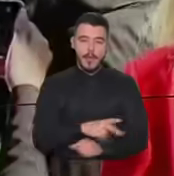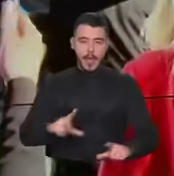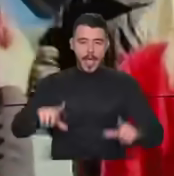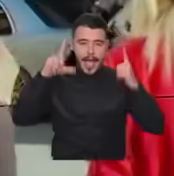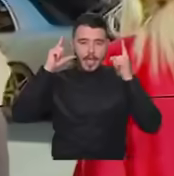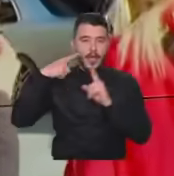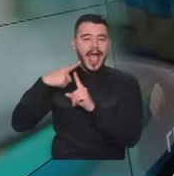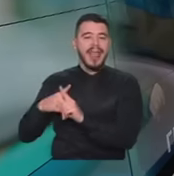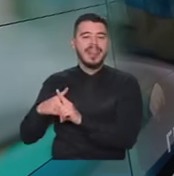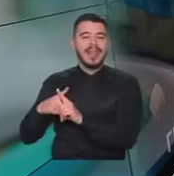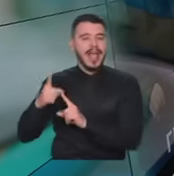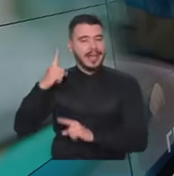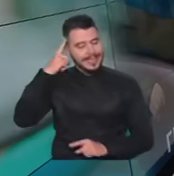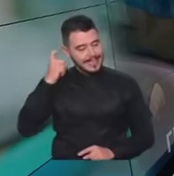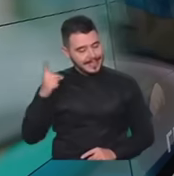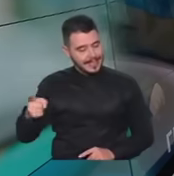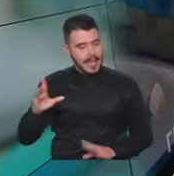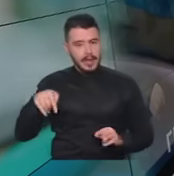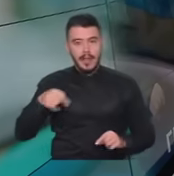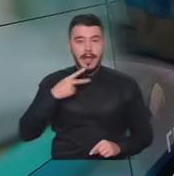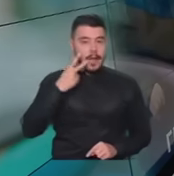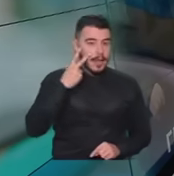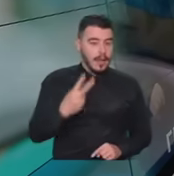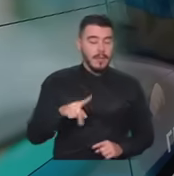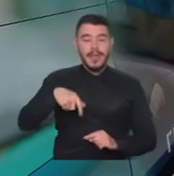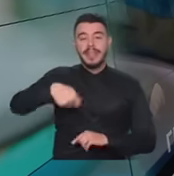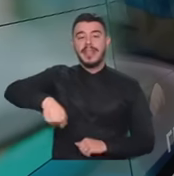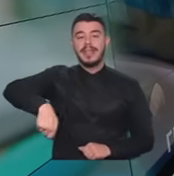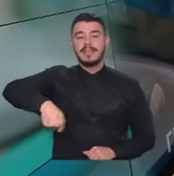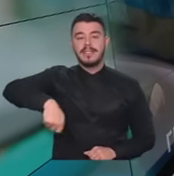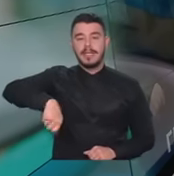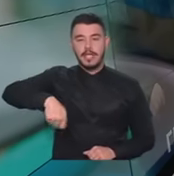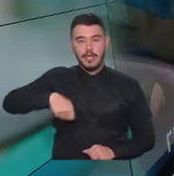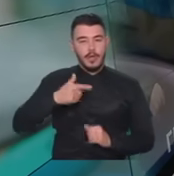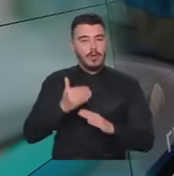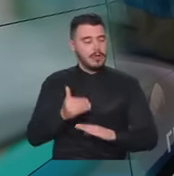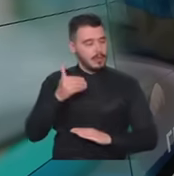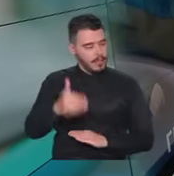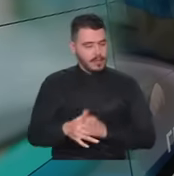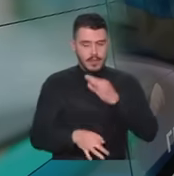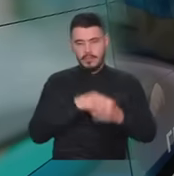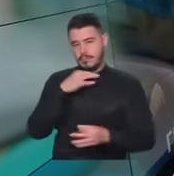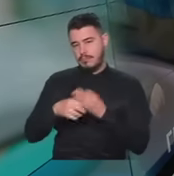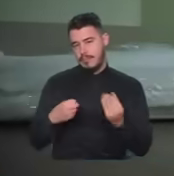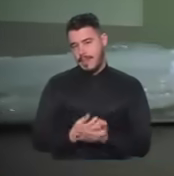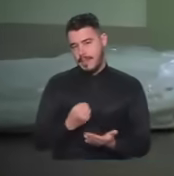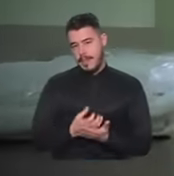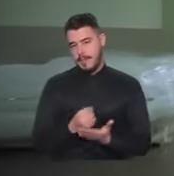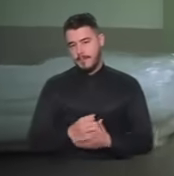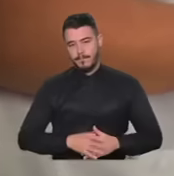δεν είχε μιλήσει. Πάμε να δούμε τι έγινε στα δικαστήρια και μετά να σας δώσουμε και τα νέα της τελευταίας στιγμής γι' αυτό.